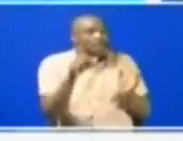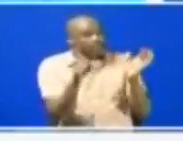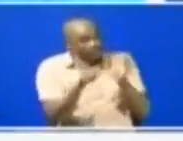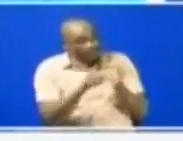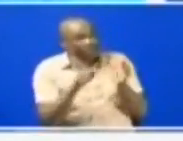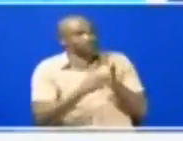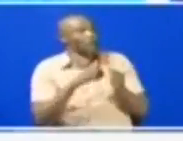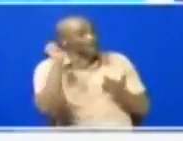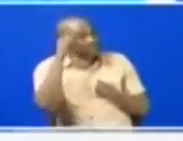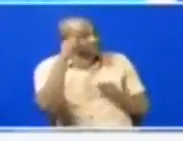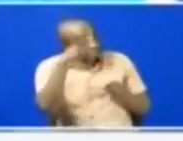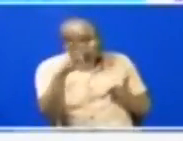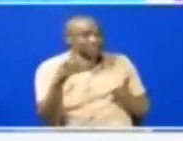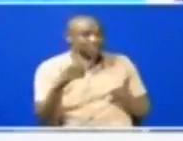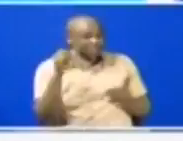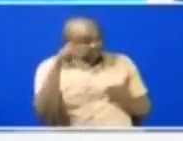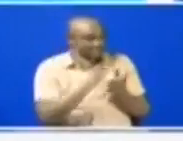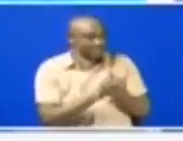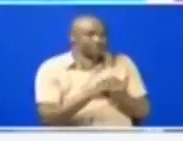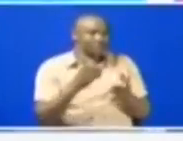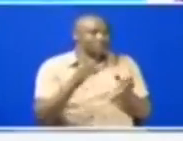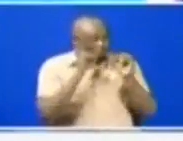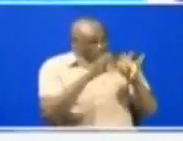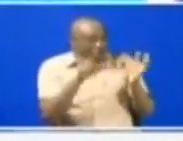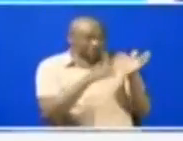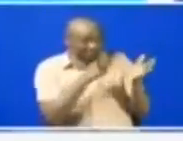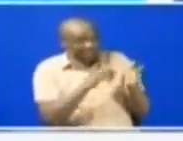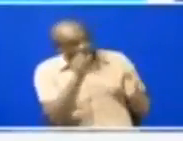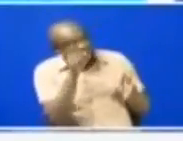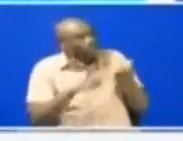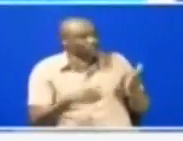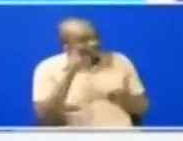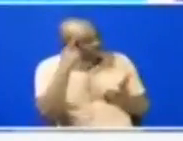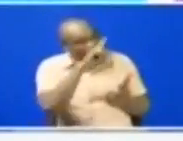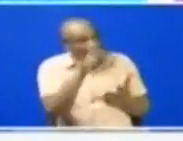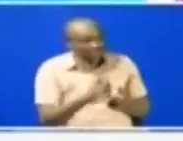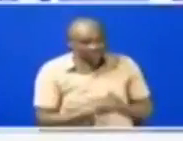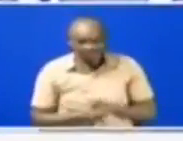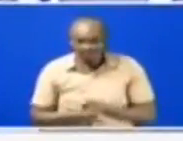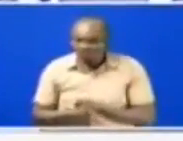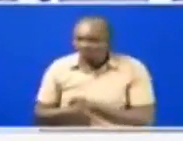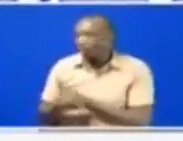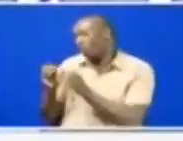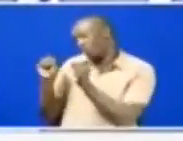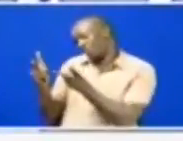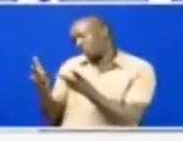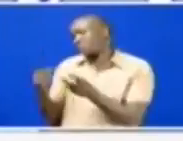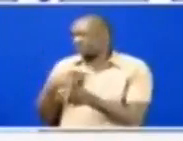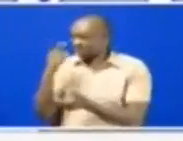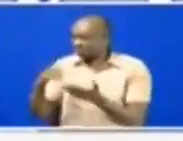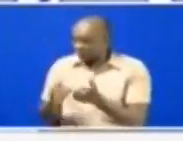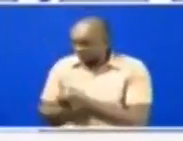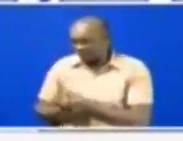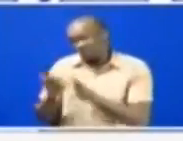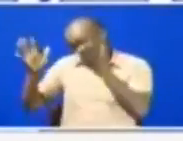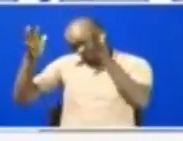Stars kutoweza kufanya vizuri si kocha tu, kuna mambo mengine ambayo pengine yanawatatiza? Yeah, okay. Mimi nasema ni heko kwa